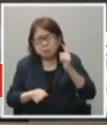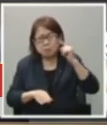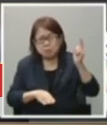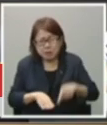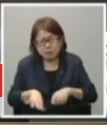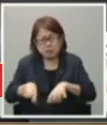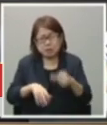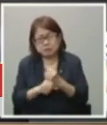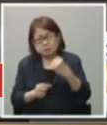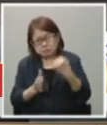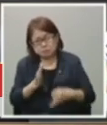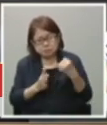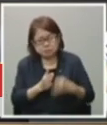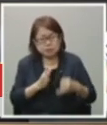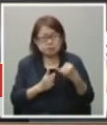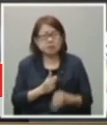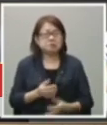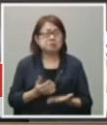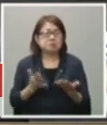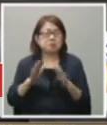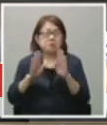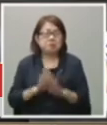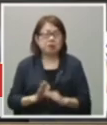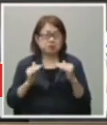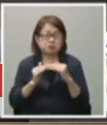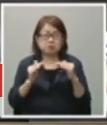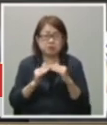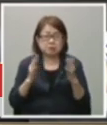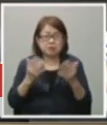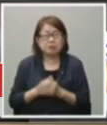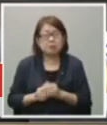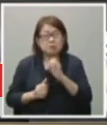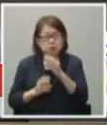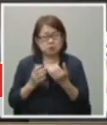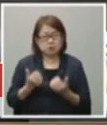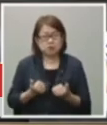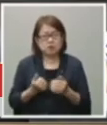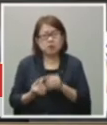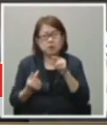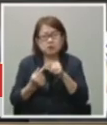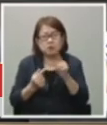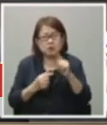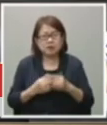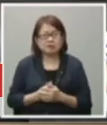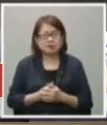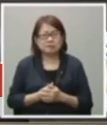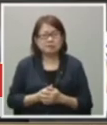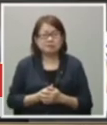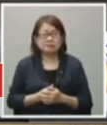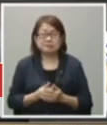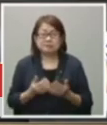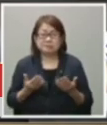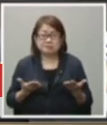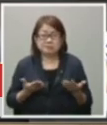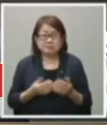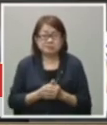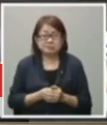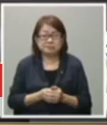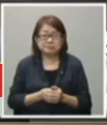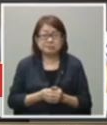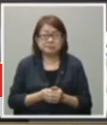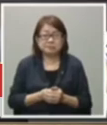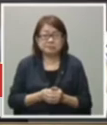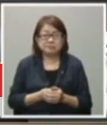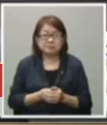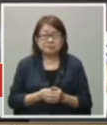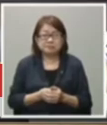ร่องในกระบวนการยุติธรรมและเรียกได้ว่าในยุคนี้เป็นยุคที่ยุติหมดตรงท่